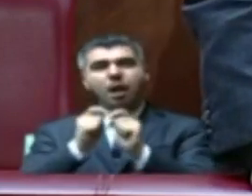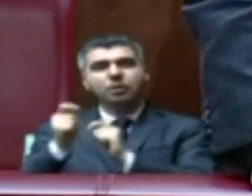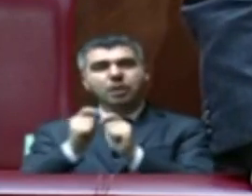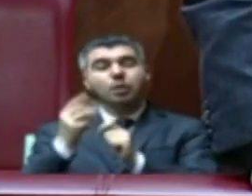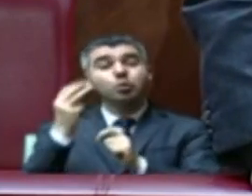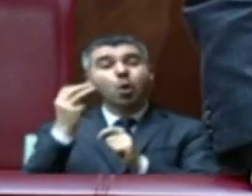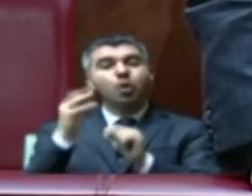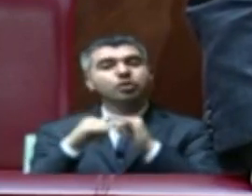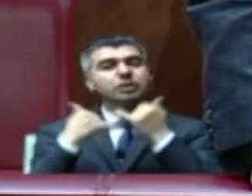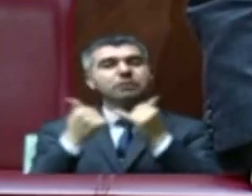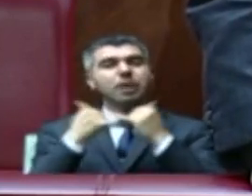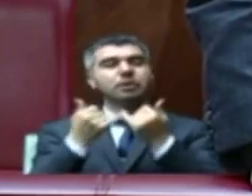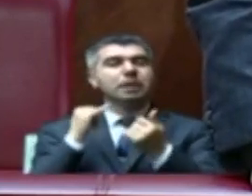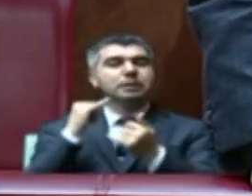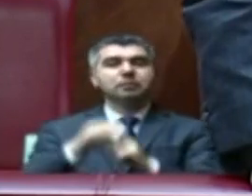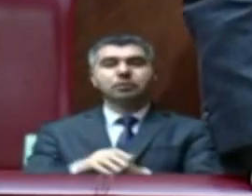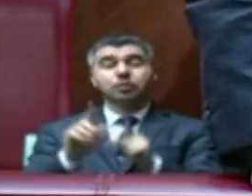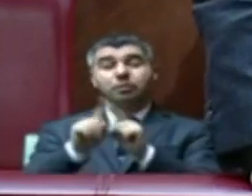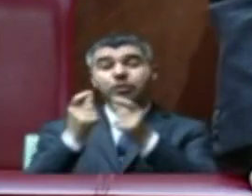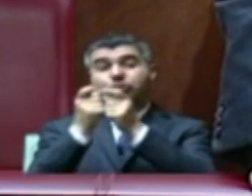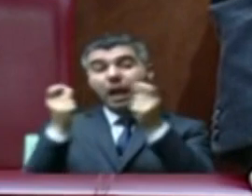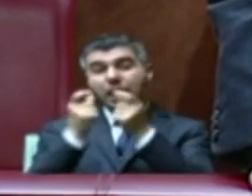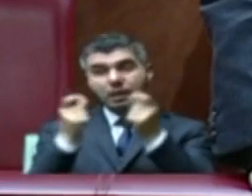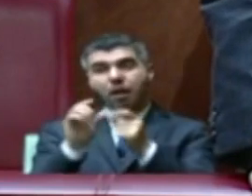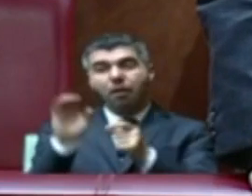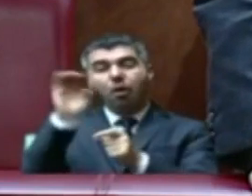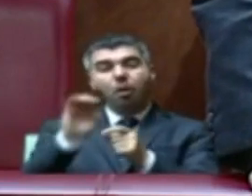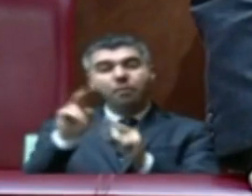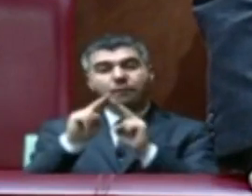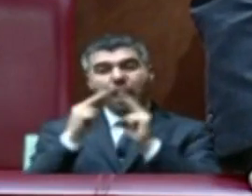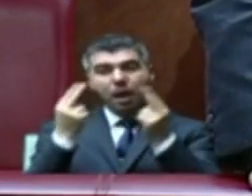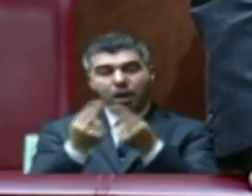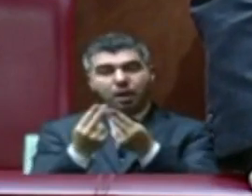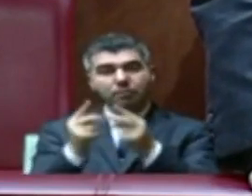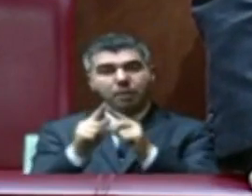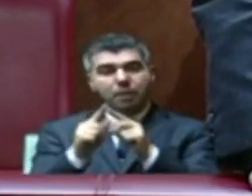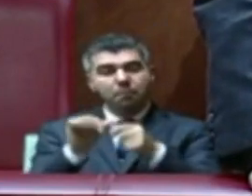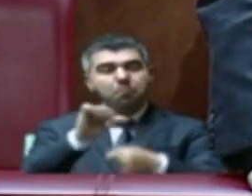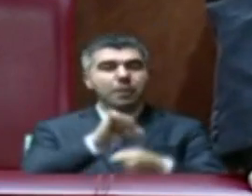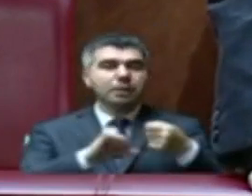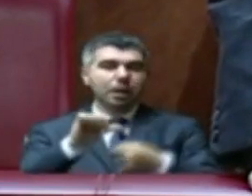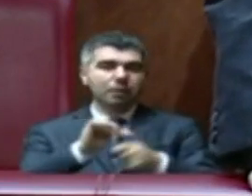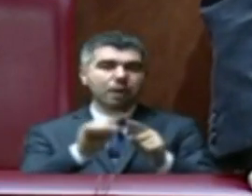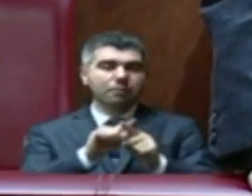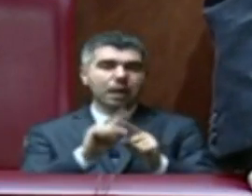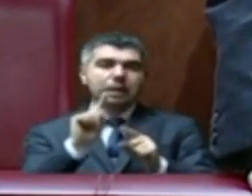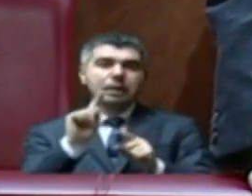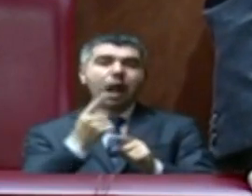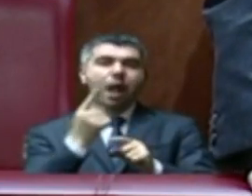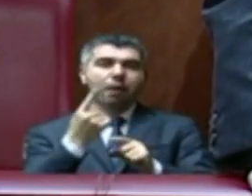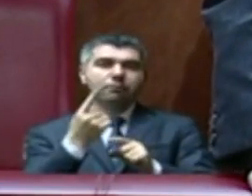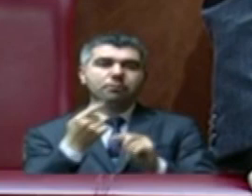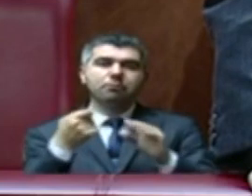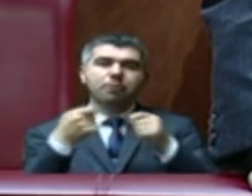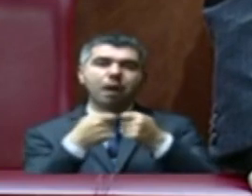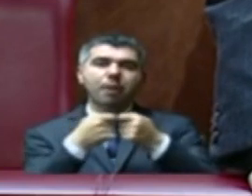3 أشهر. المساله الثانيه هو الشركات الاجنبيه. اكيد انه عندما قبلنا بالتحرير ديال القطاع قبلنا بان تكون هناك